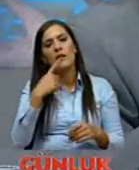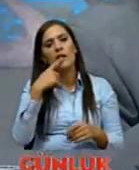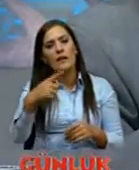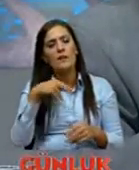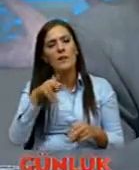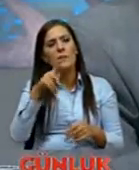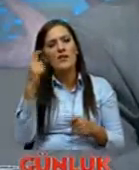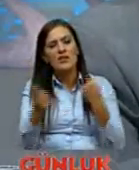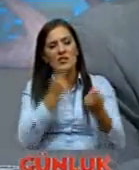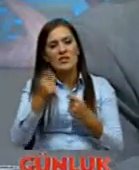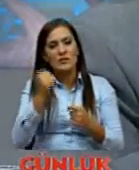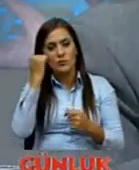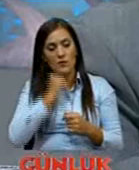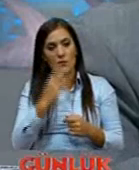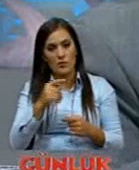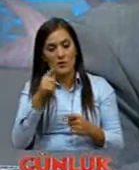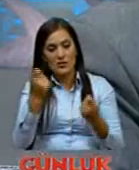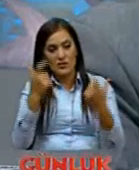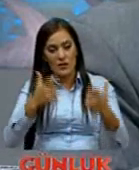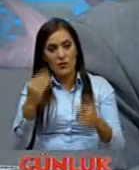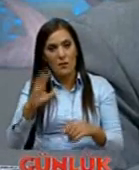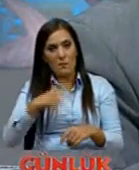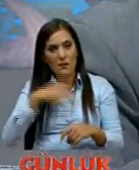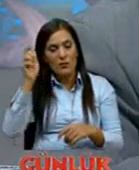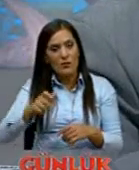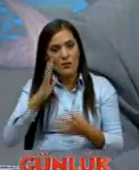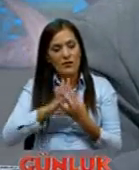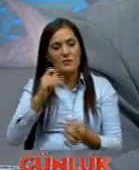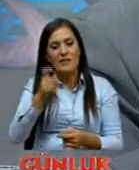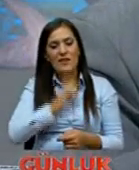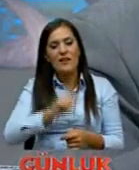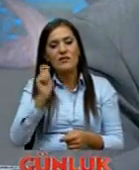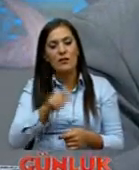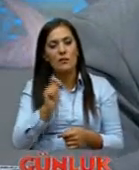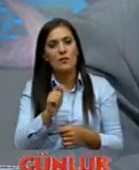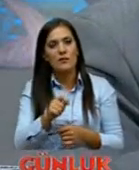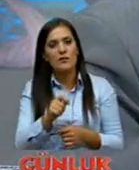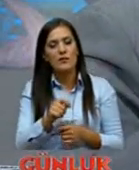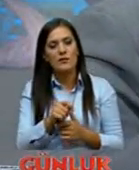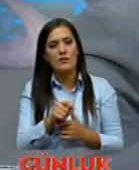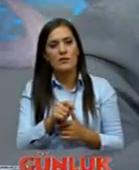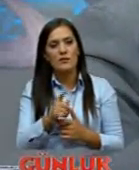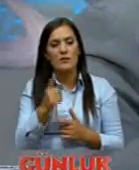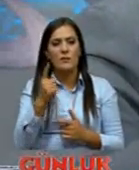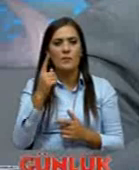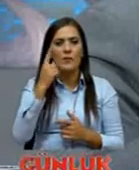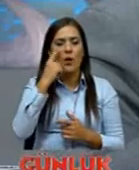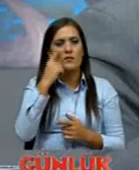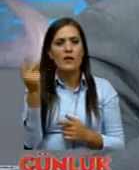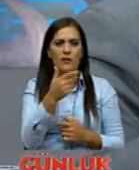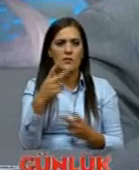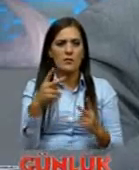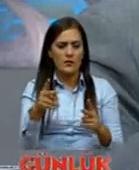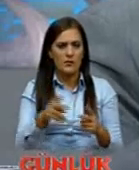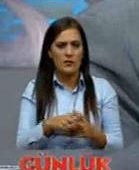iş sabit olan, iş yeri olan esnafın yanlış yapması gözden kaçabilir.